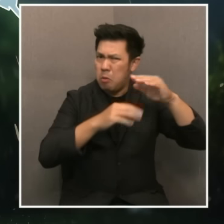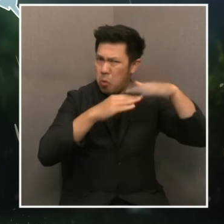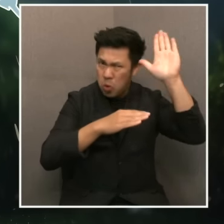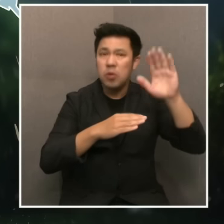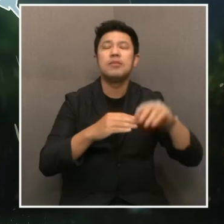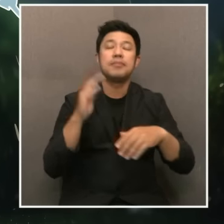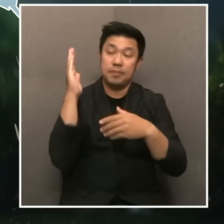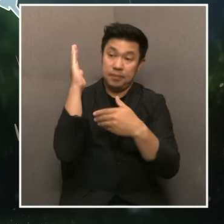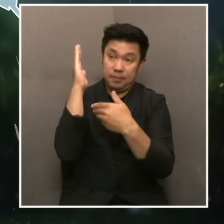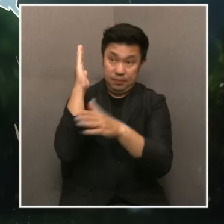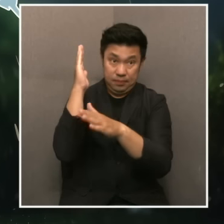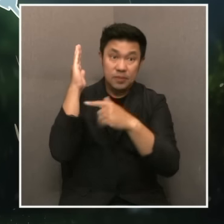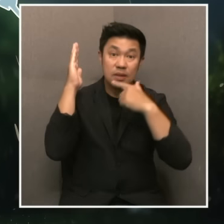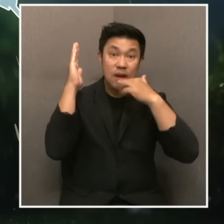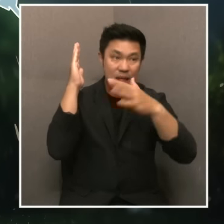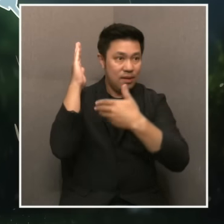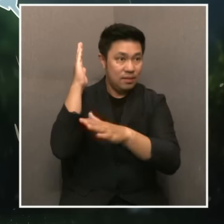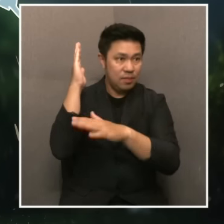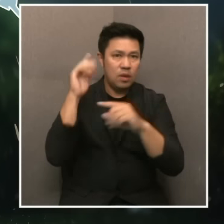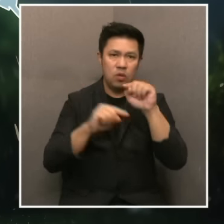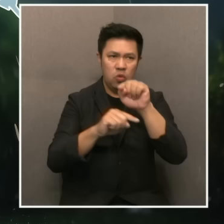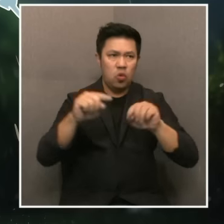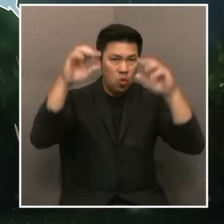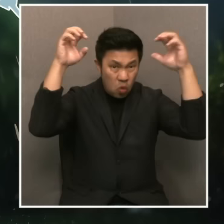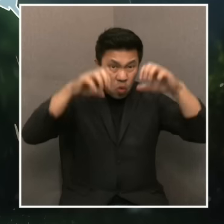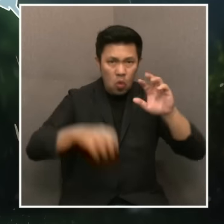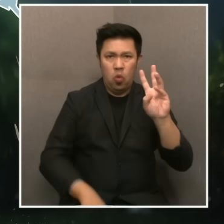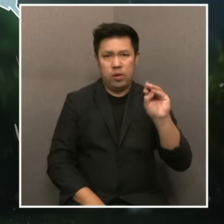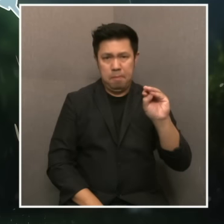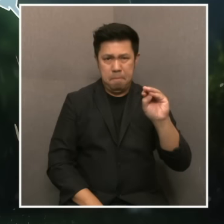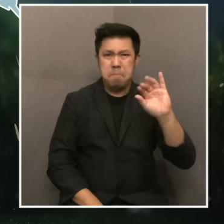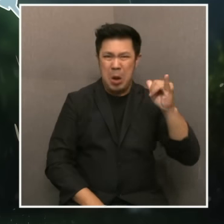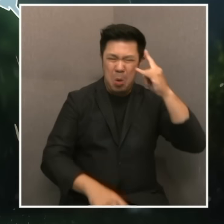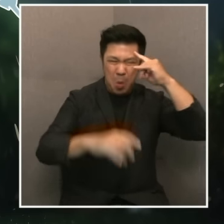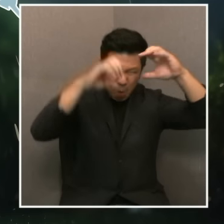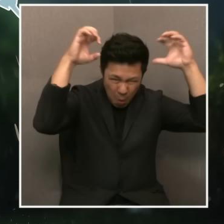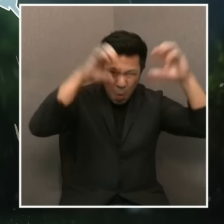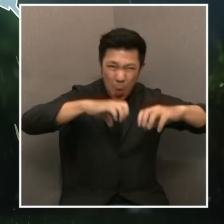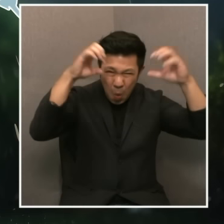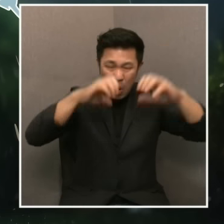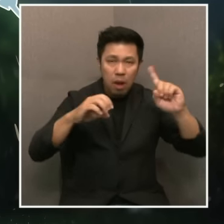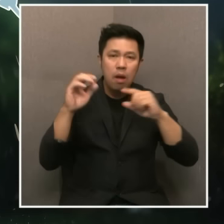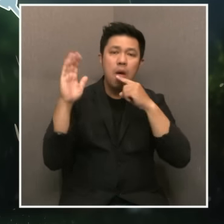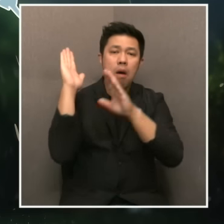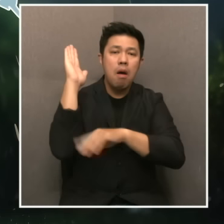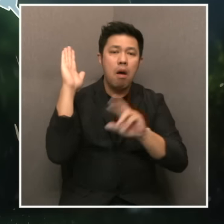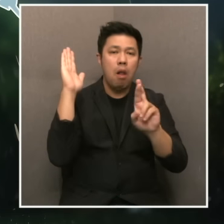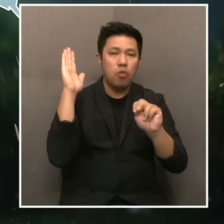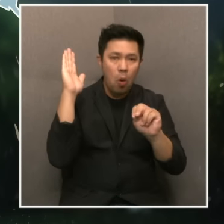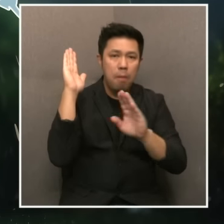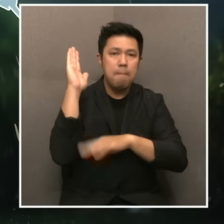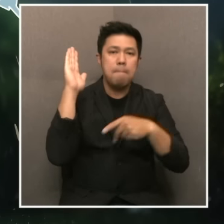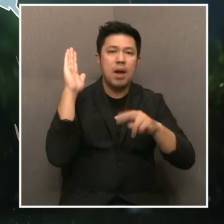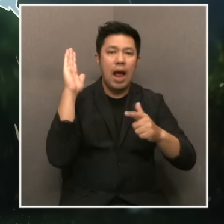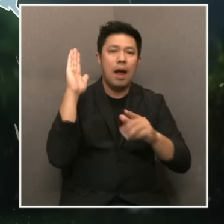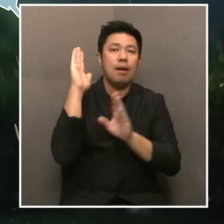ฝั่งตะวันตกีฝน 160 ของพื้นที่ และมีฝนตกหนกบางแห่งบริเวณจัหวดประนอง ทั่งงา ก